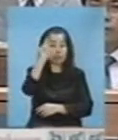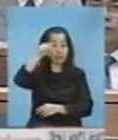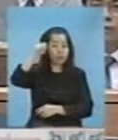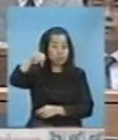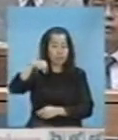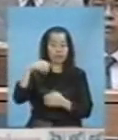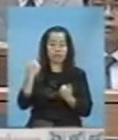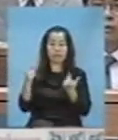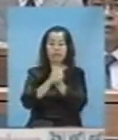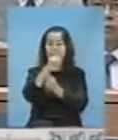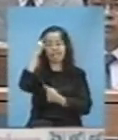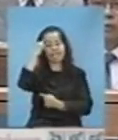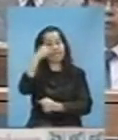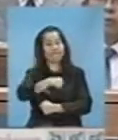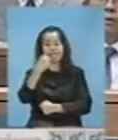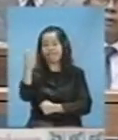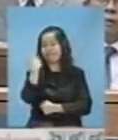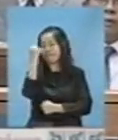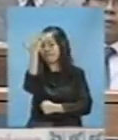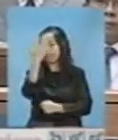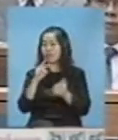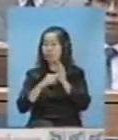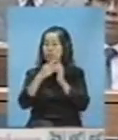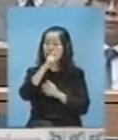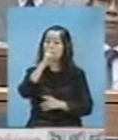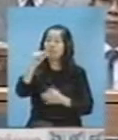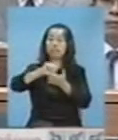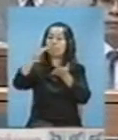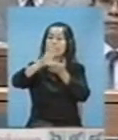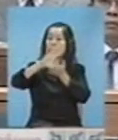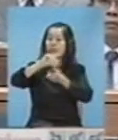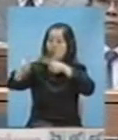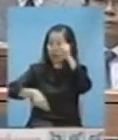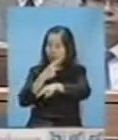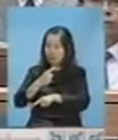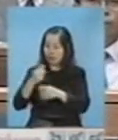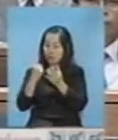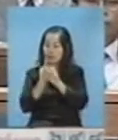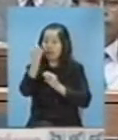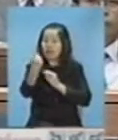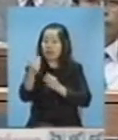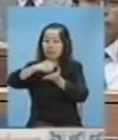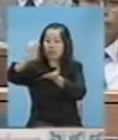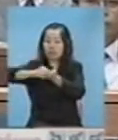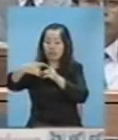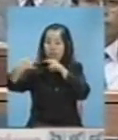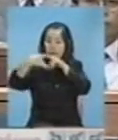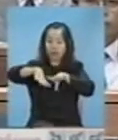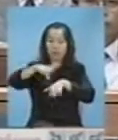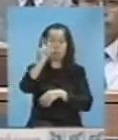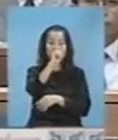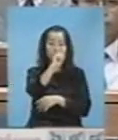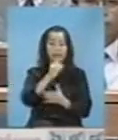ทำให้สังคมไม่มั่นใจท่านยืนยันแต่ผู้แทนพรรคท่านกลับไปทำในสิ่งที่ตรงข้ามกับสิ่งที่ยืน